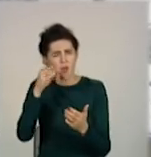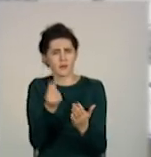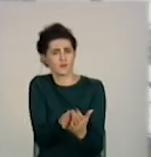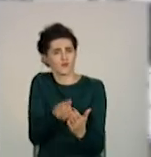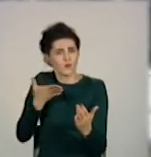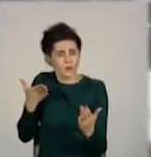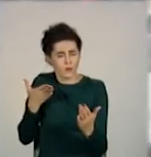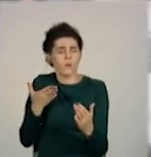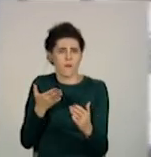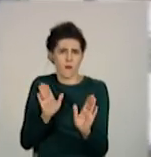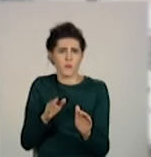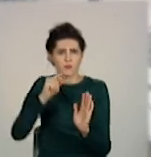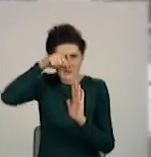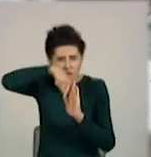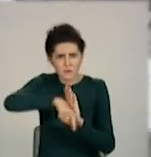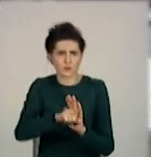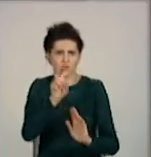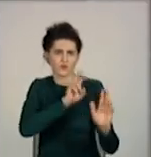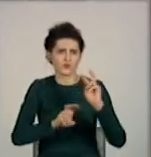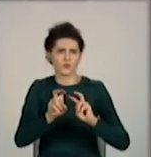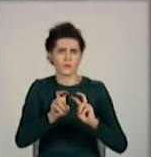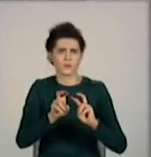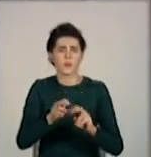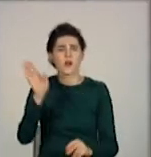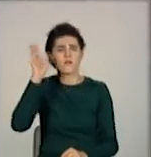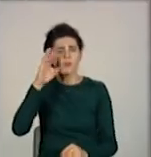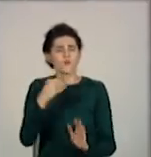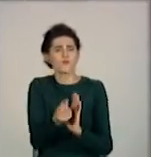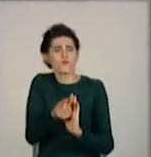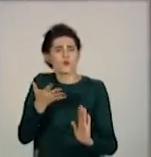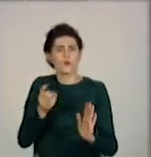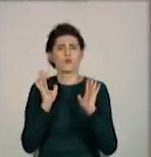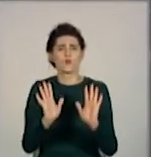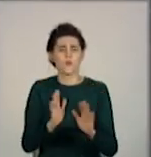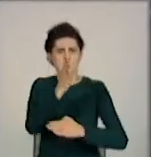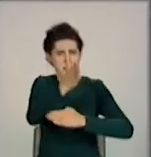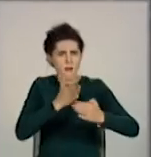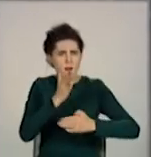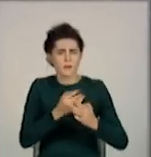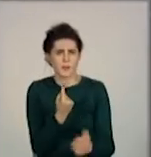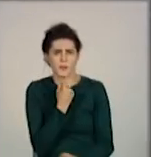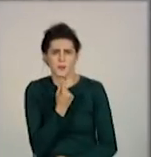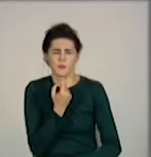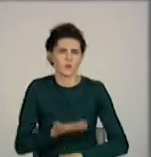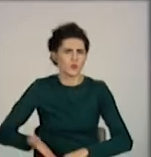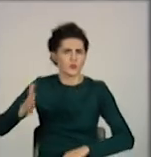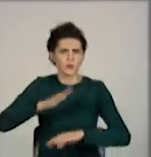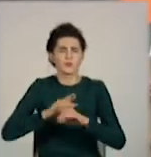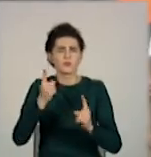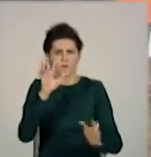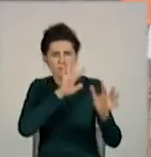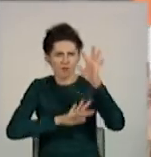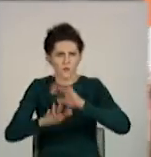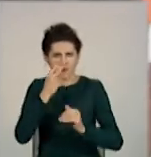чтобы долезть до поврежденного места. Та воду викачали тільки наполовину. Такі труднощі виникають, бо погана видимість